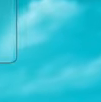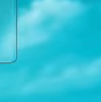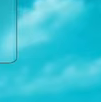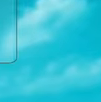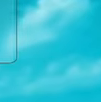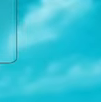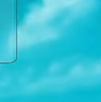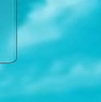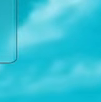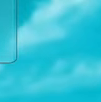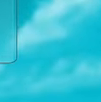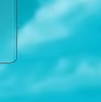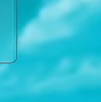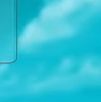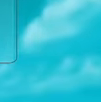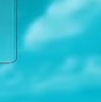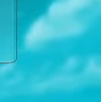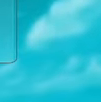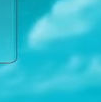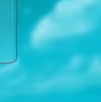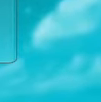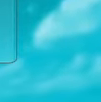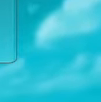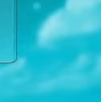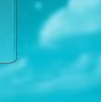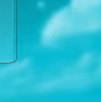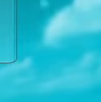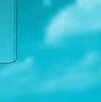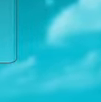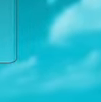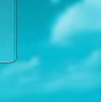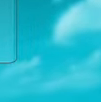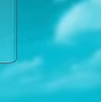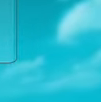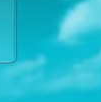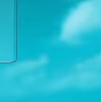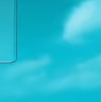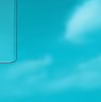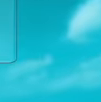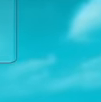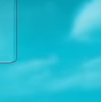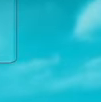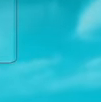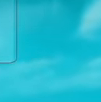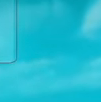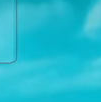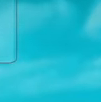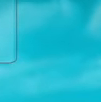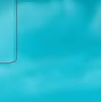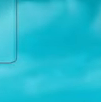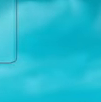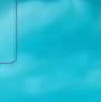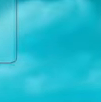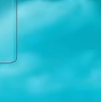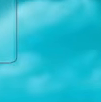Қармақшыда сынап бағанасы күндіз 4 градус жылы, түнде 8 градус суықты көрсетеді. Жалағашта ауа температурасы күндіз 5 градус жылы, түнде 7